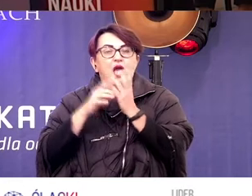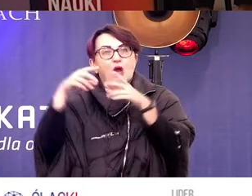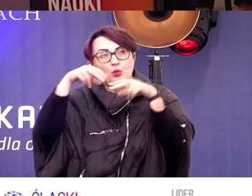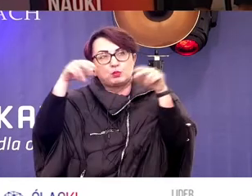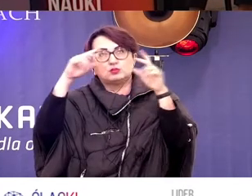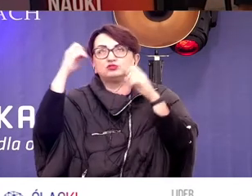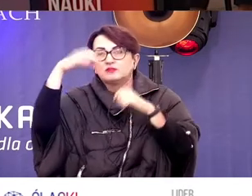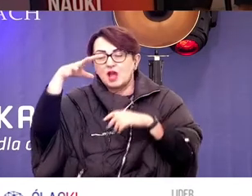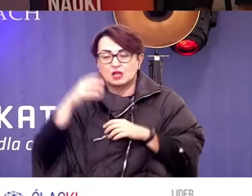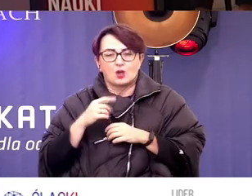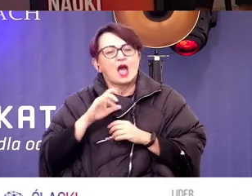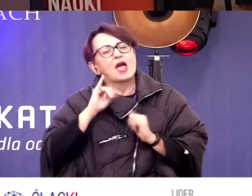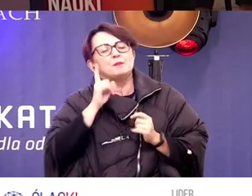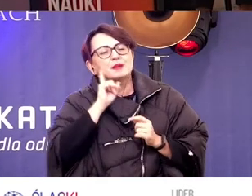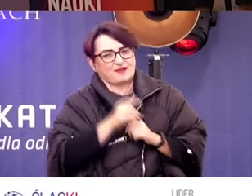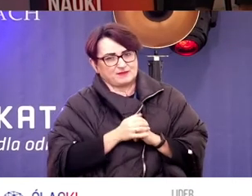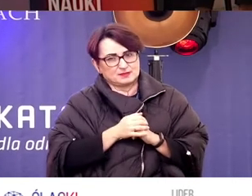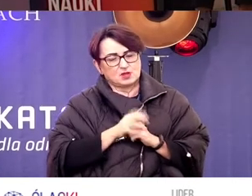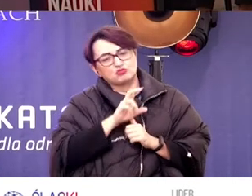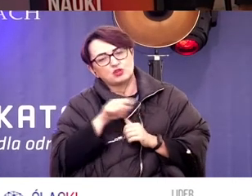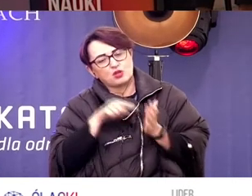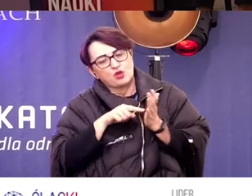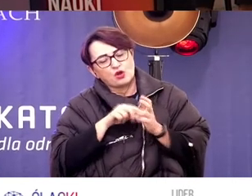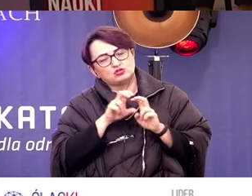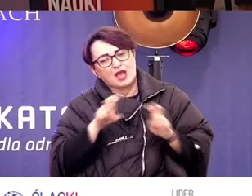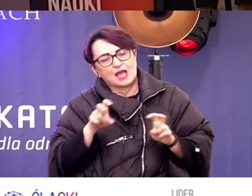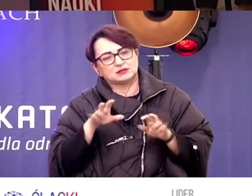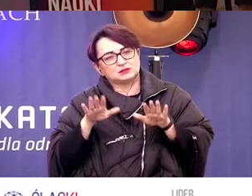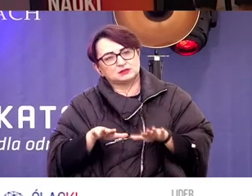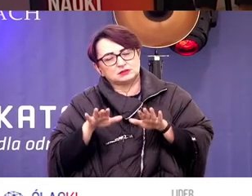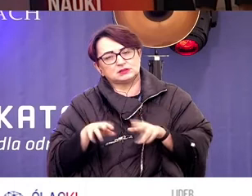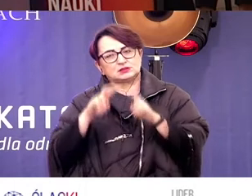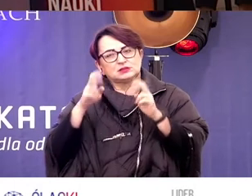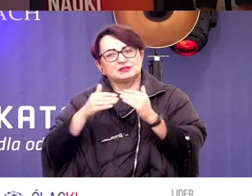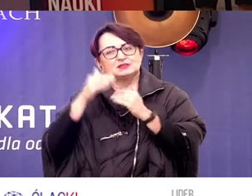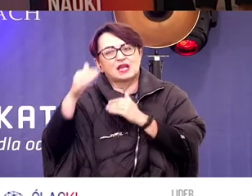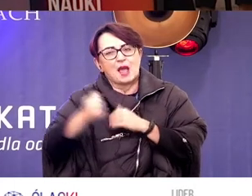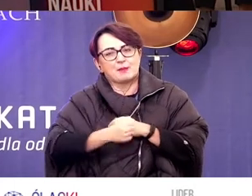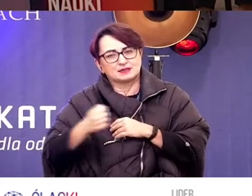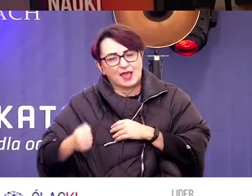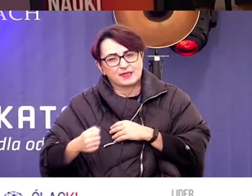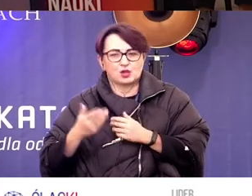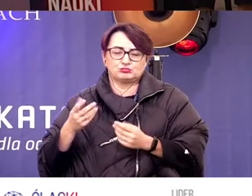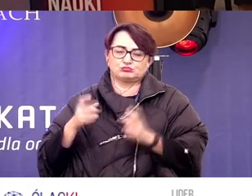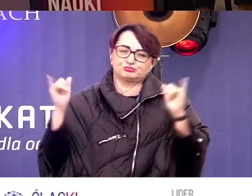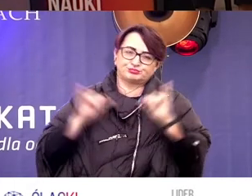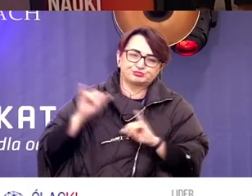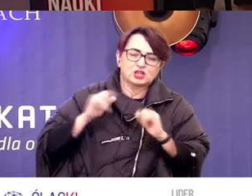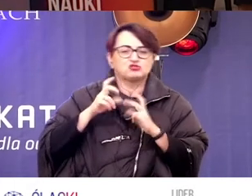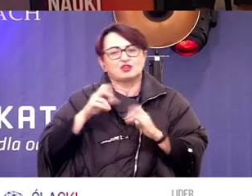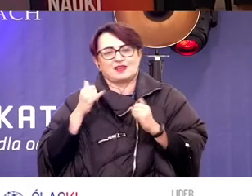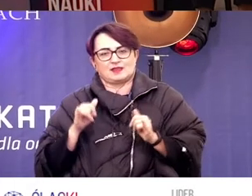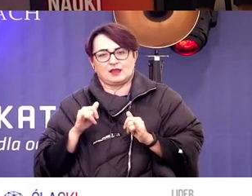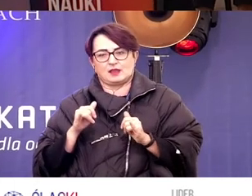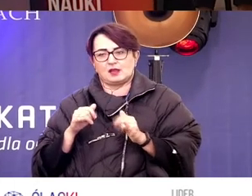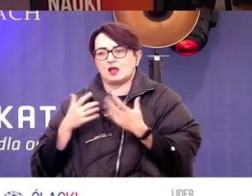panowie rzeczywiście ten czas bycia na placówce spędzają na tych przyjęciach? Czy to wygląda trochę inaczej?